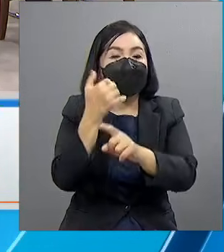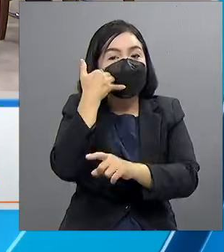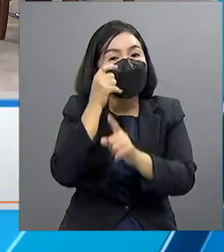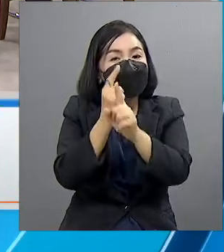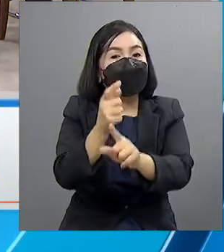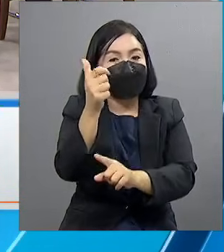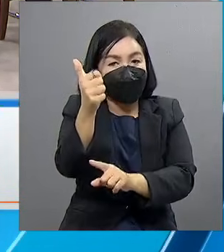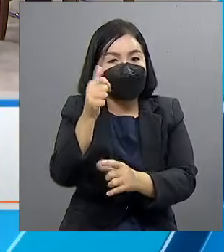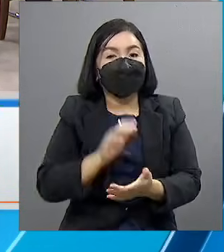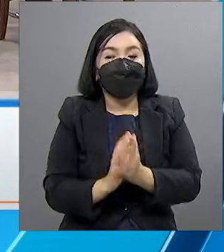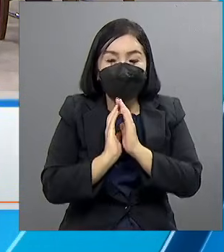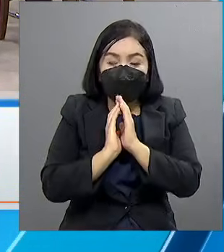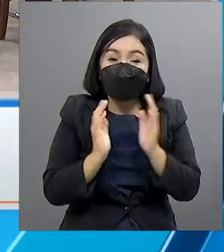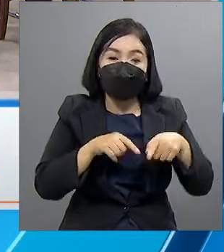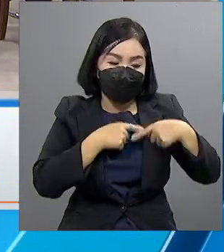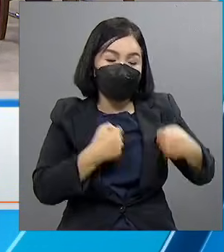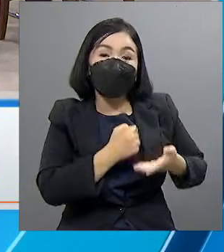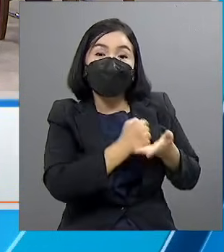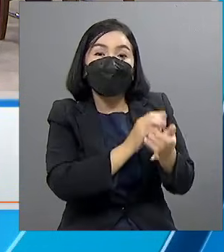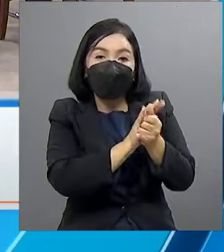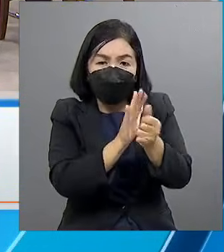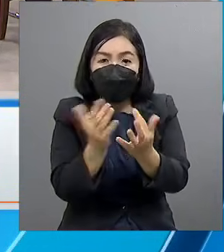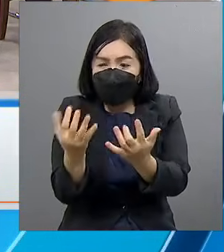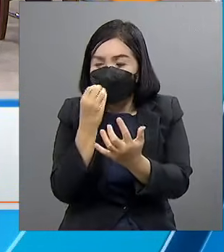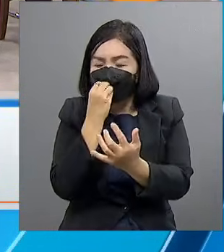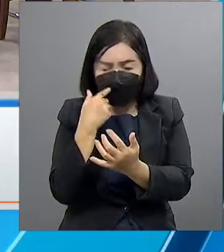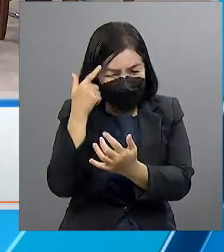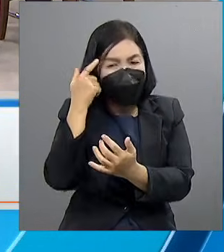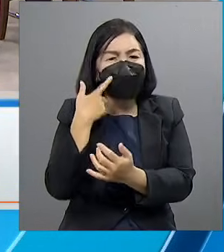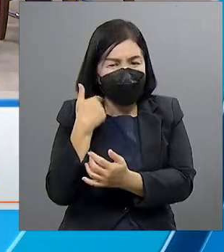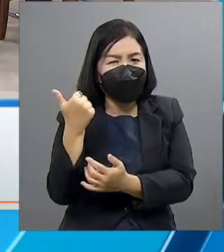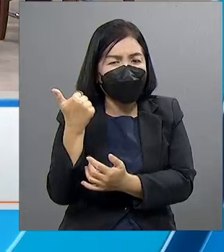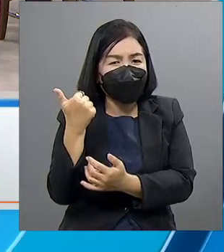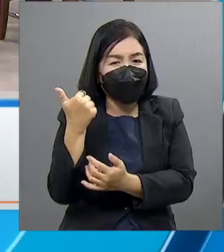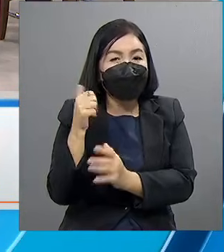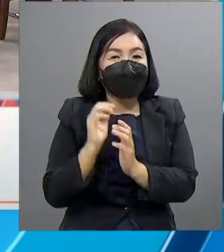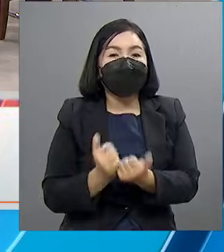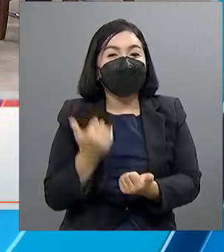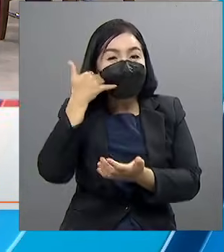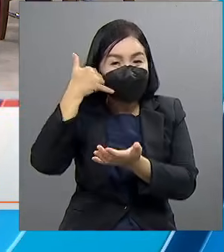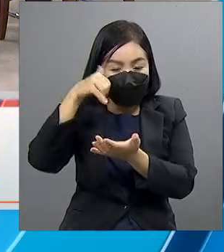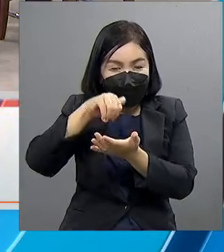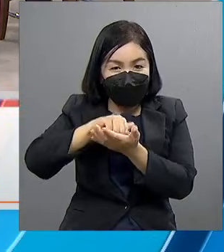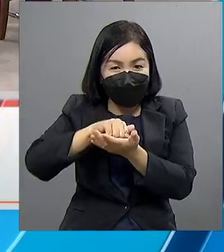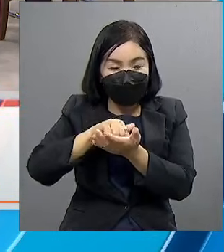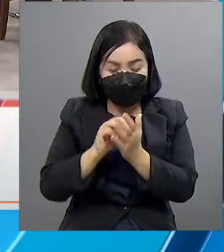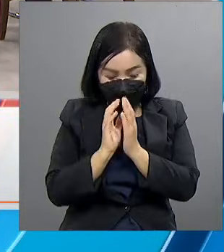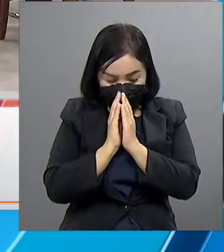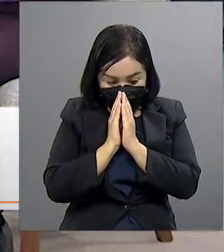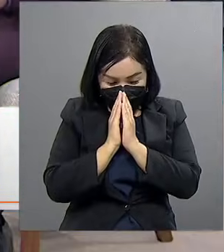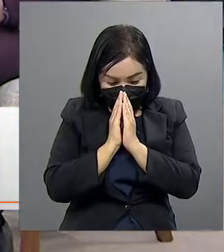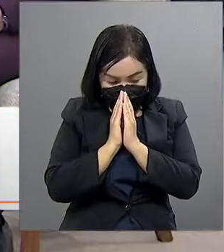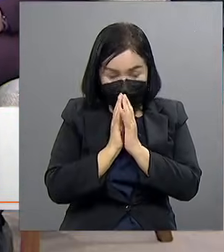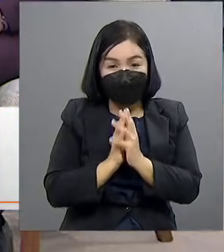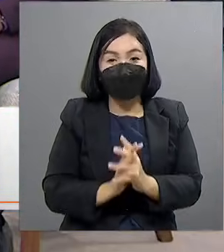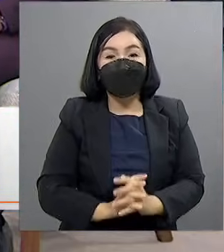ล้วเป็นกำลังใจให้นะครับเดี๋ยวจะลองชิมดูต้องอร่อยแน่ๆเลยนะครับสวัสดีครับ ขอบคุณครับสวัสดีครับ สวัสดีค่ะ คุณ